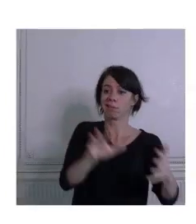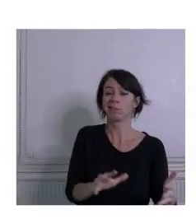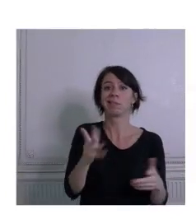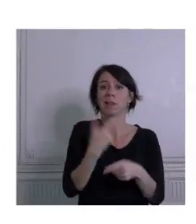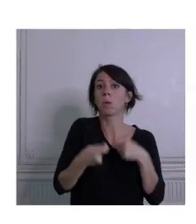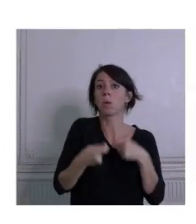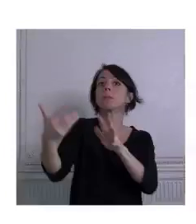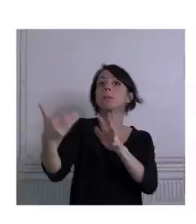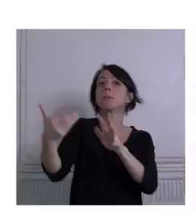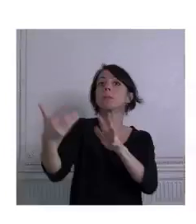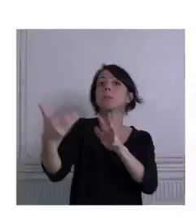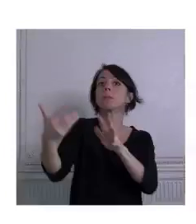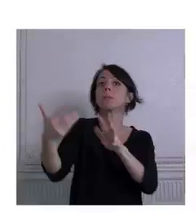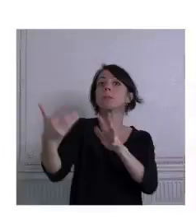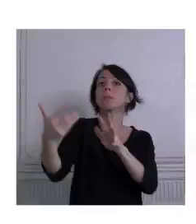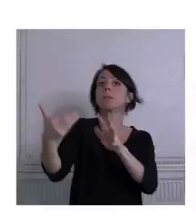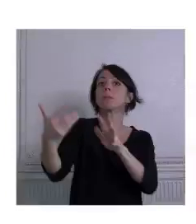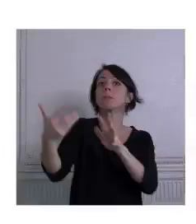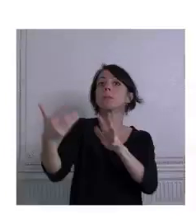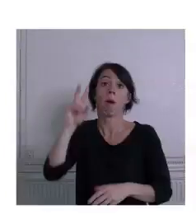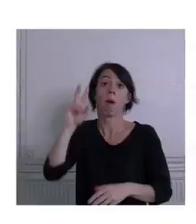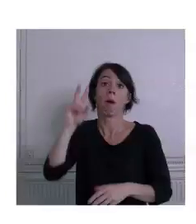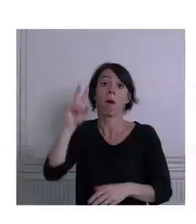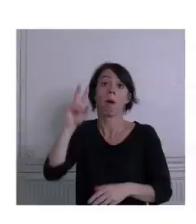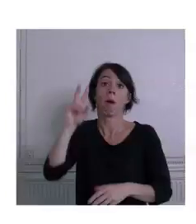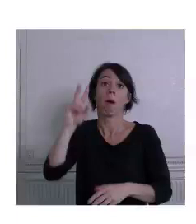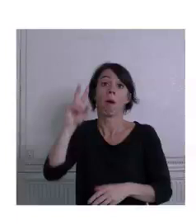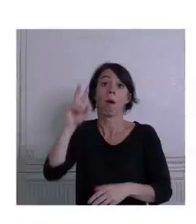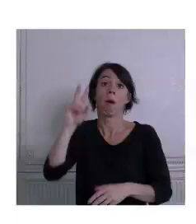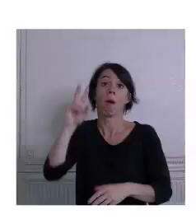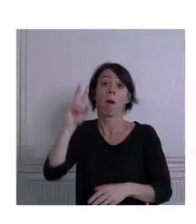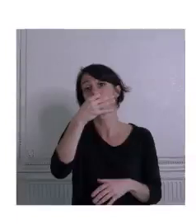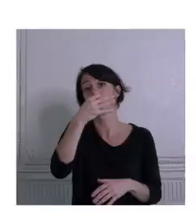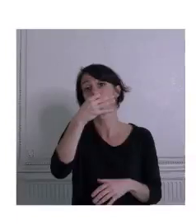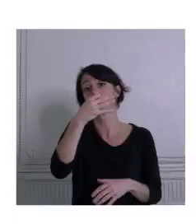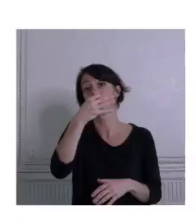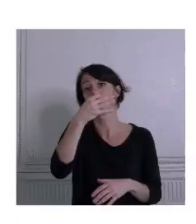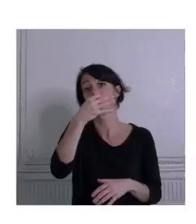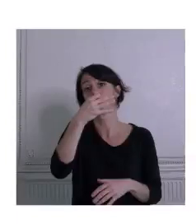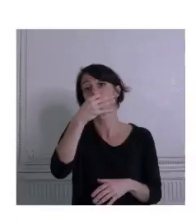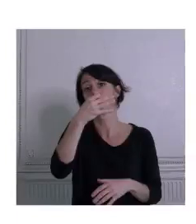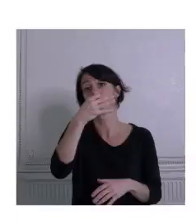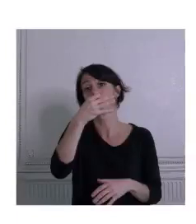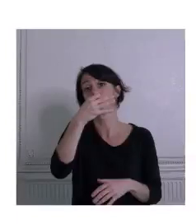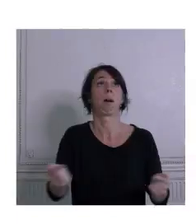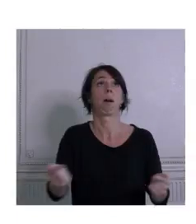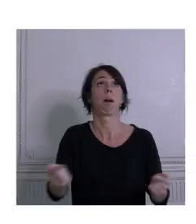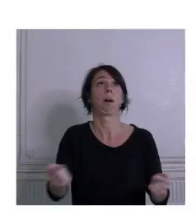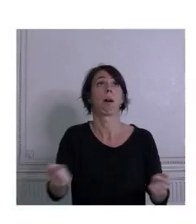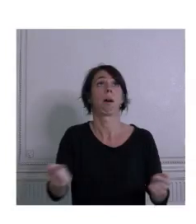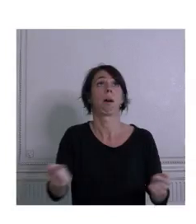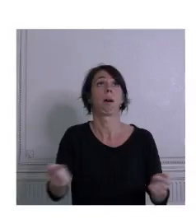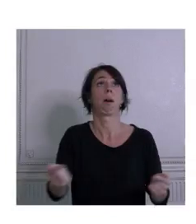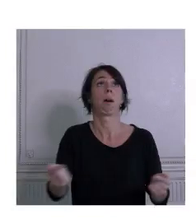ces points d'avancement, rien ne m'y oblige, c'est d'un point de vue de transparence, d'un point de vue de partage avec vous, et encore une fois, tout le travail ne se fait pas en conseil